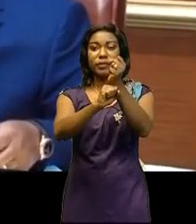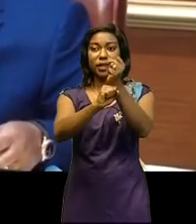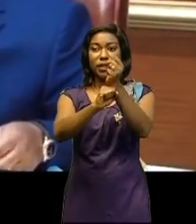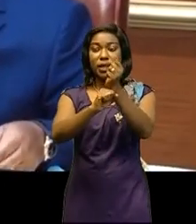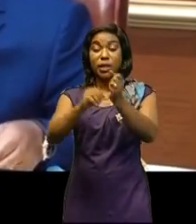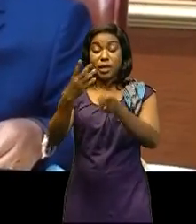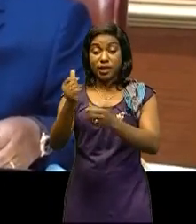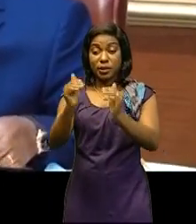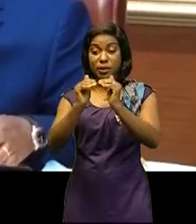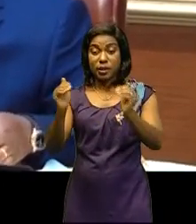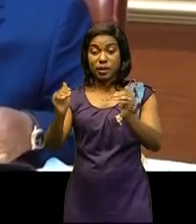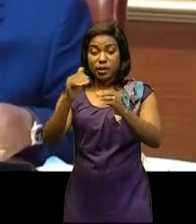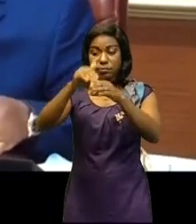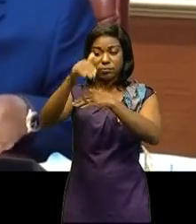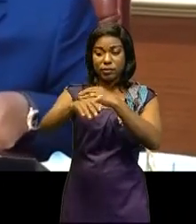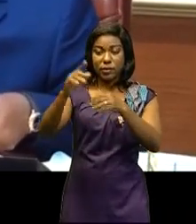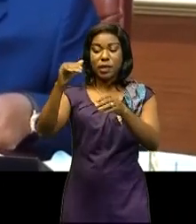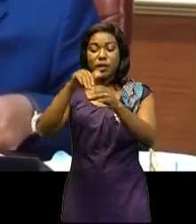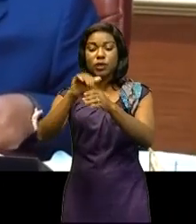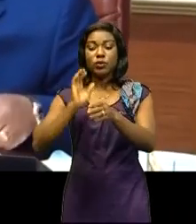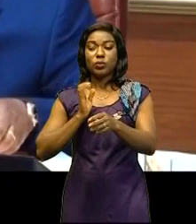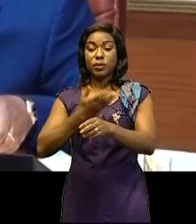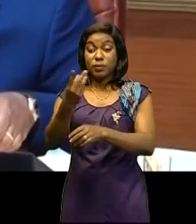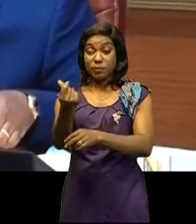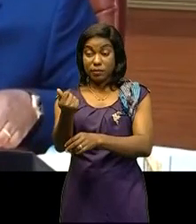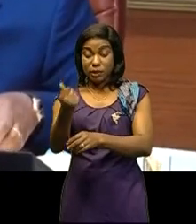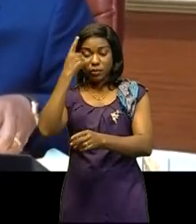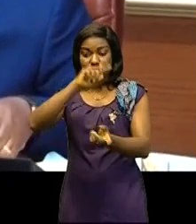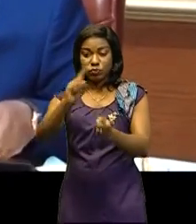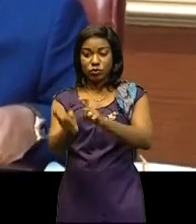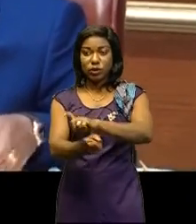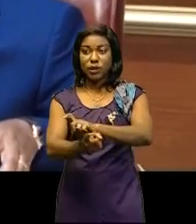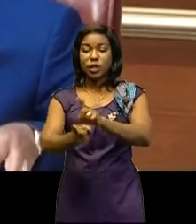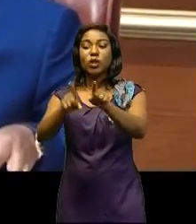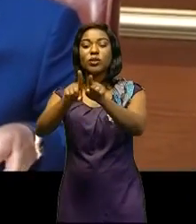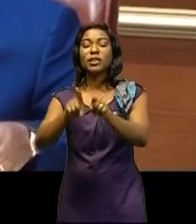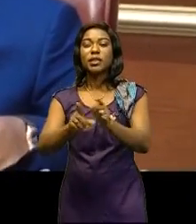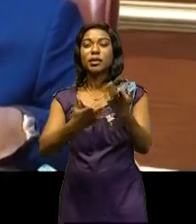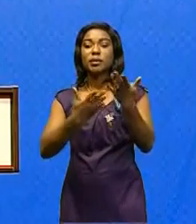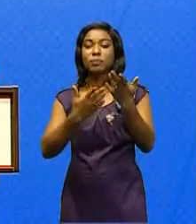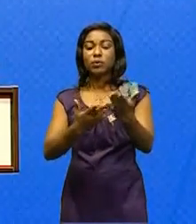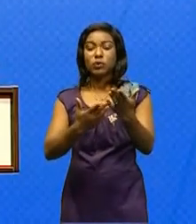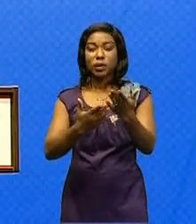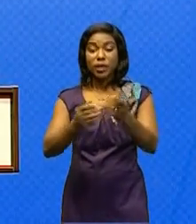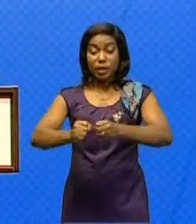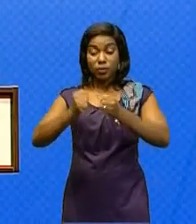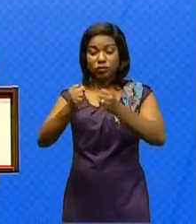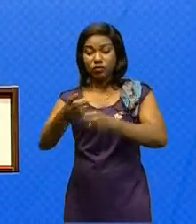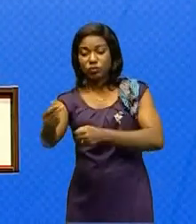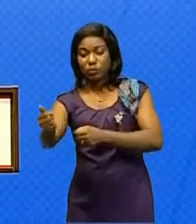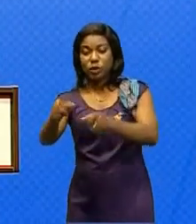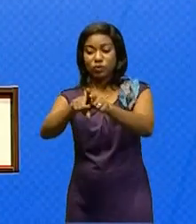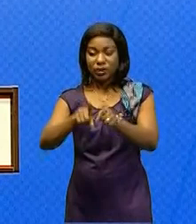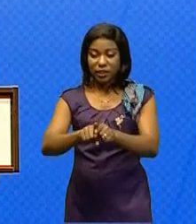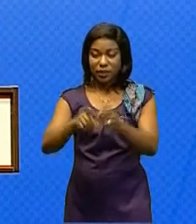stabilité interne et externe de la monnaie nationale en vue d'améliorer significativement le pouvoir d'achat du